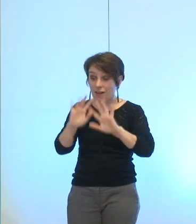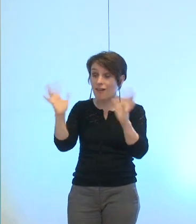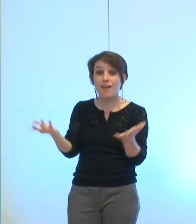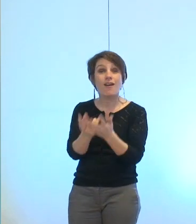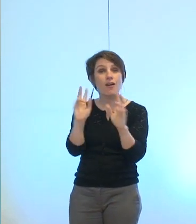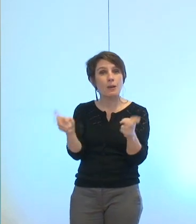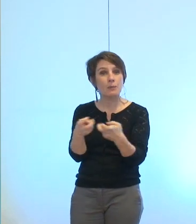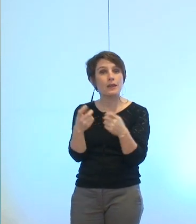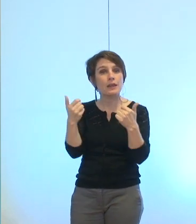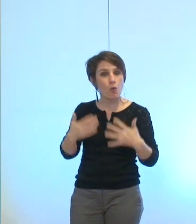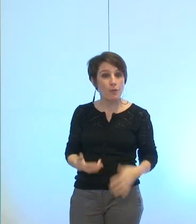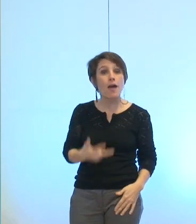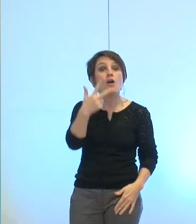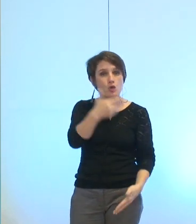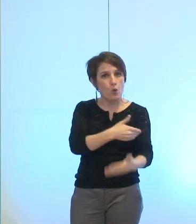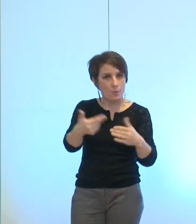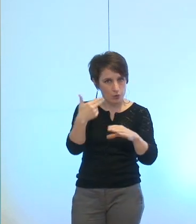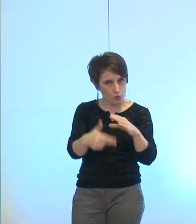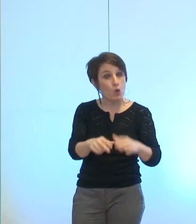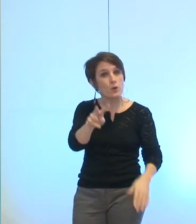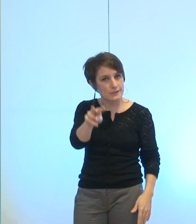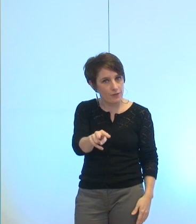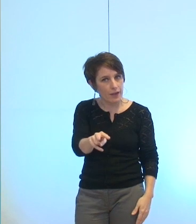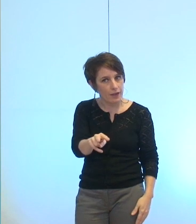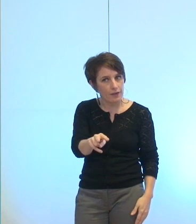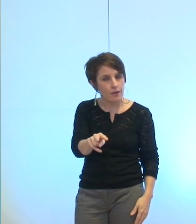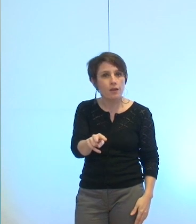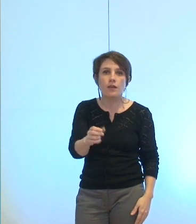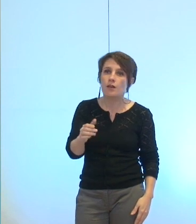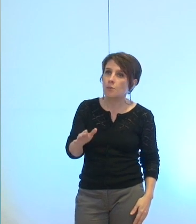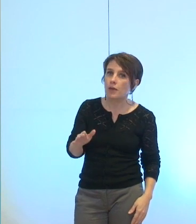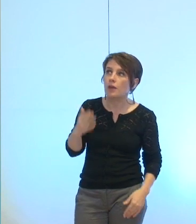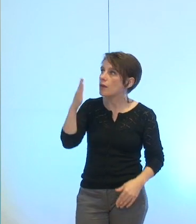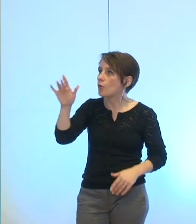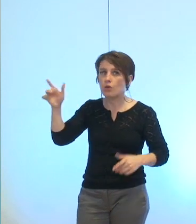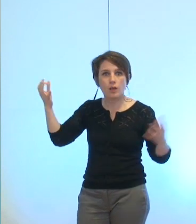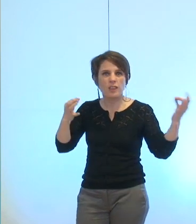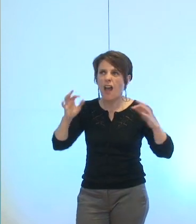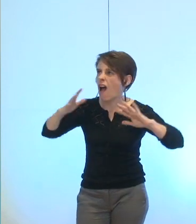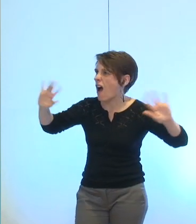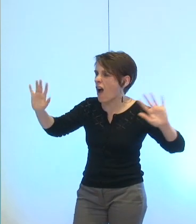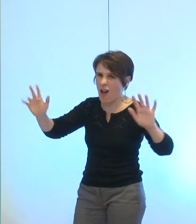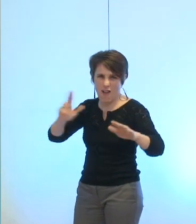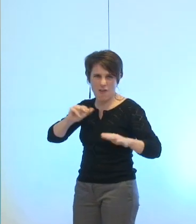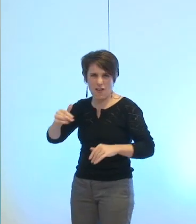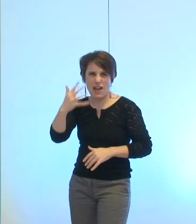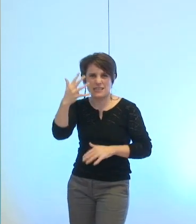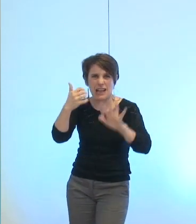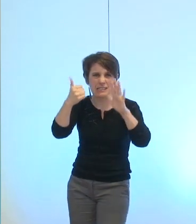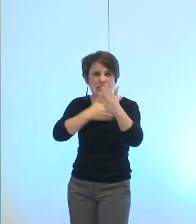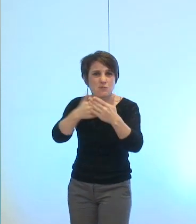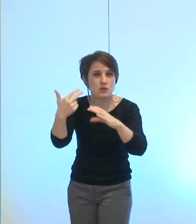coûté 3 million d'euros c'est vrai c'était pas les 5 6 millions qu'on a entendu à une époque où vous arriviez au pouvoir